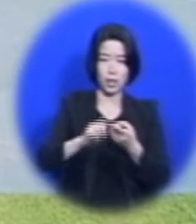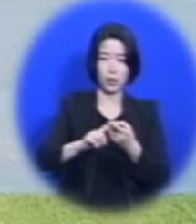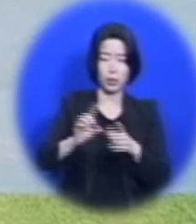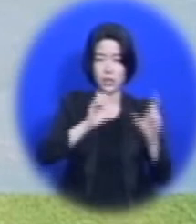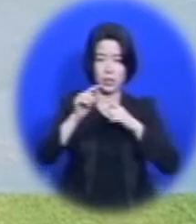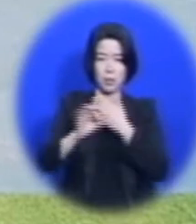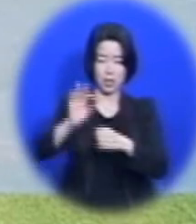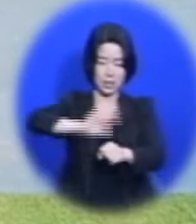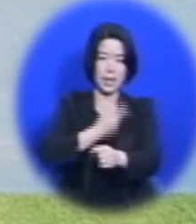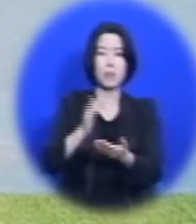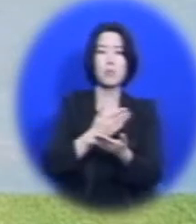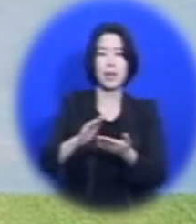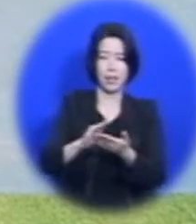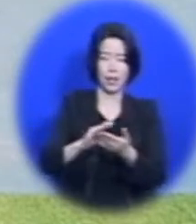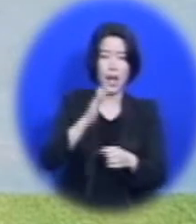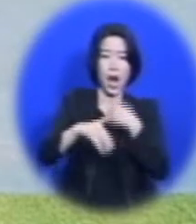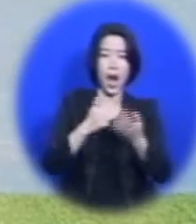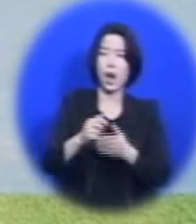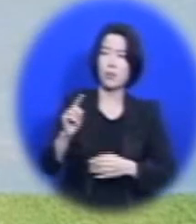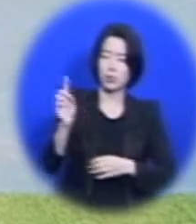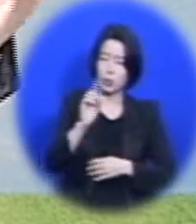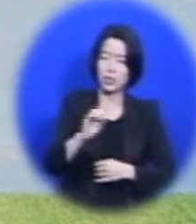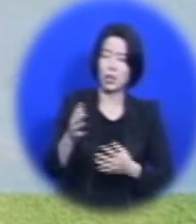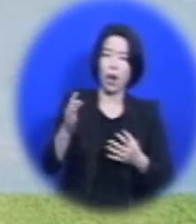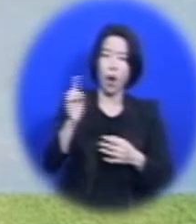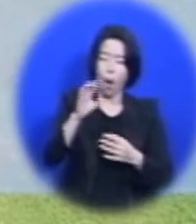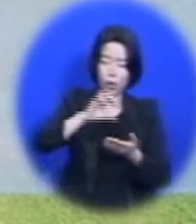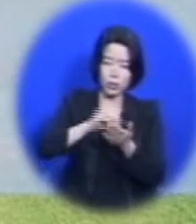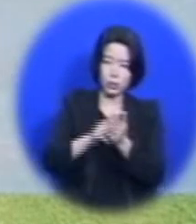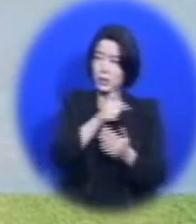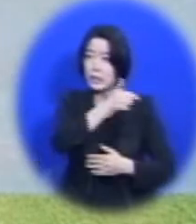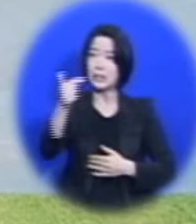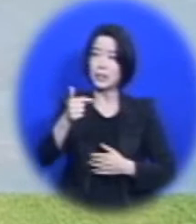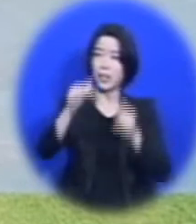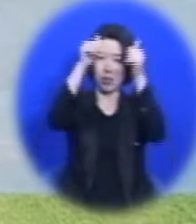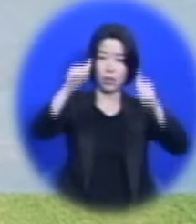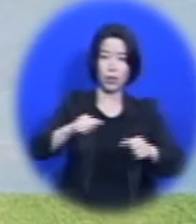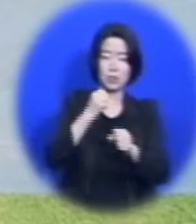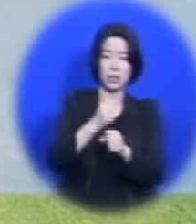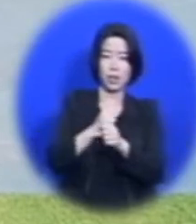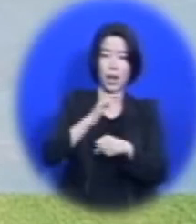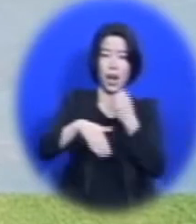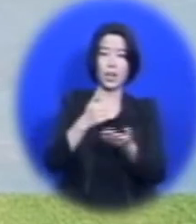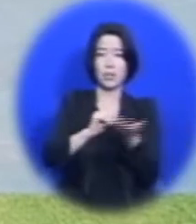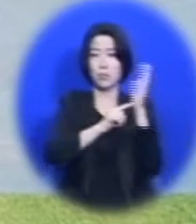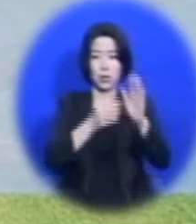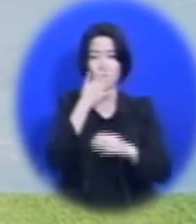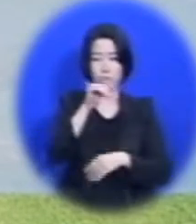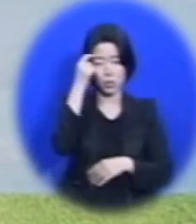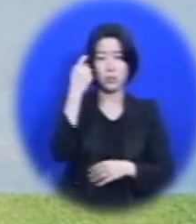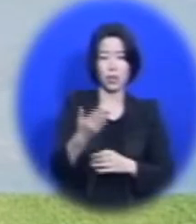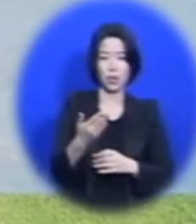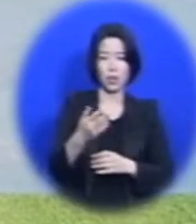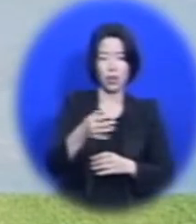되니까. 하나님을 도대체 어느 정도 크기의 신상을 만들어야 하나님을 정말 표현할 수 있나?